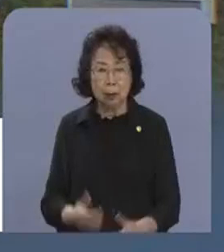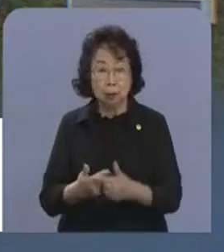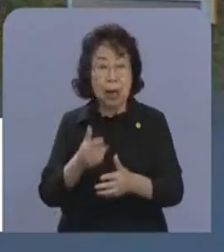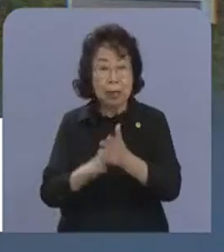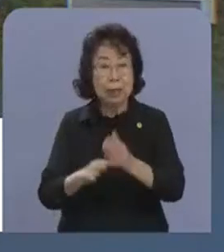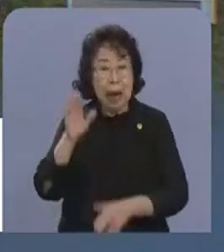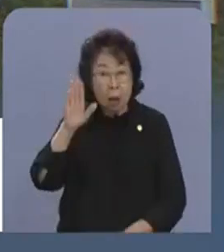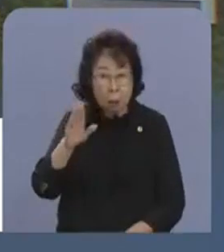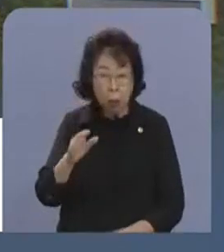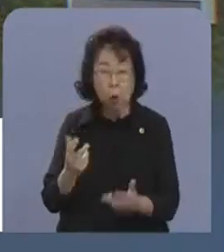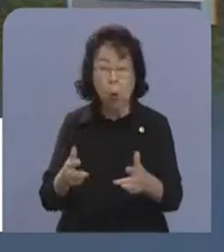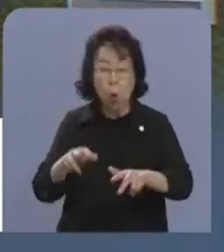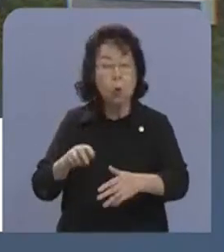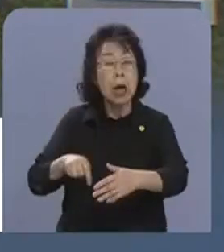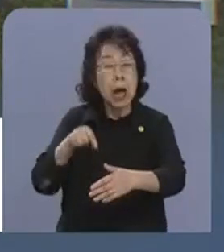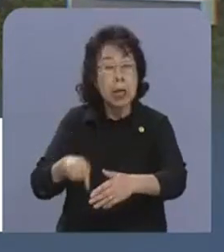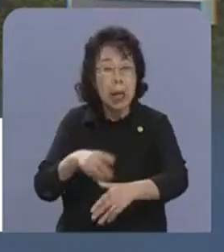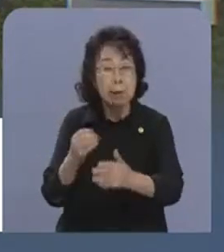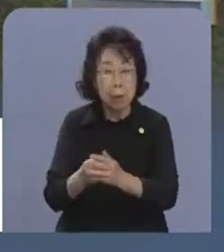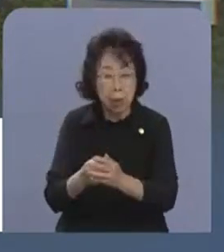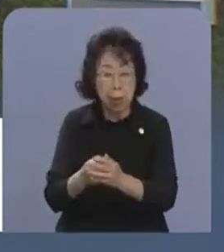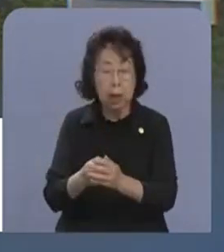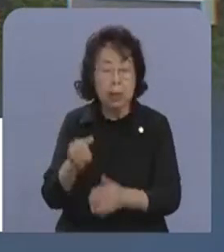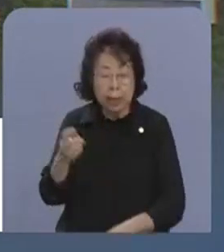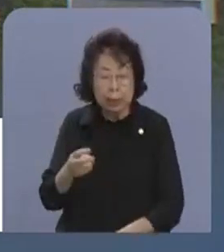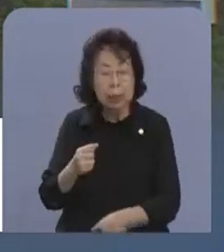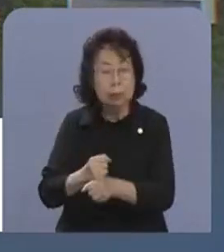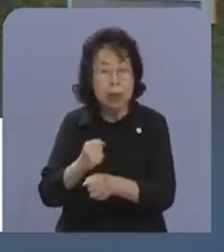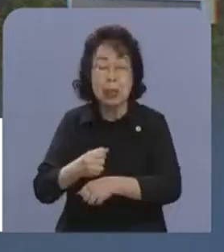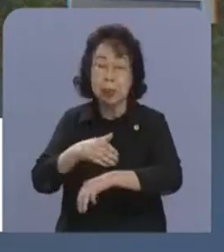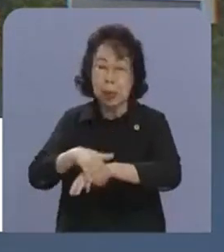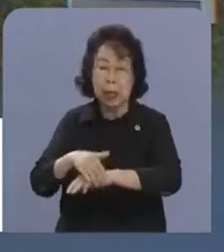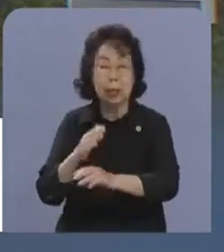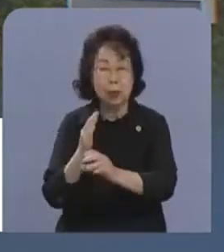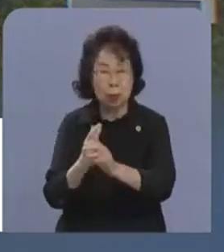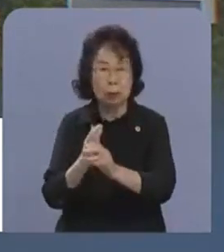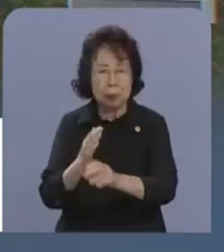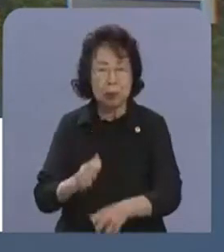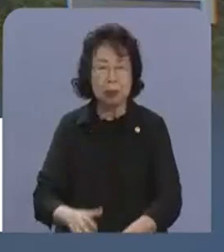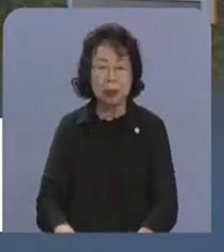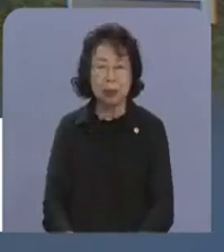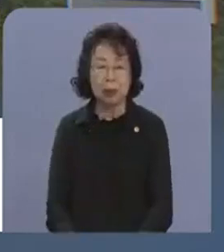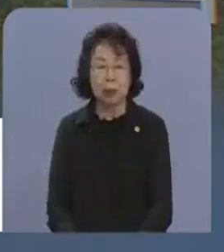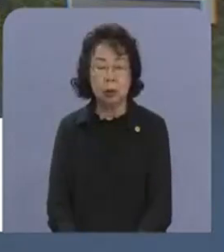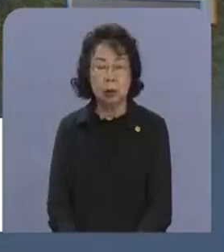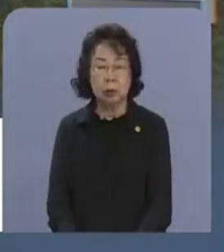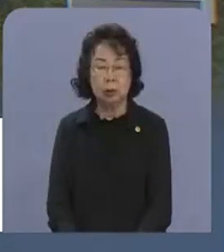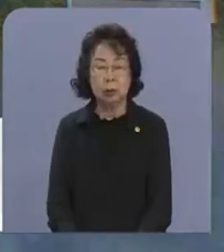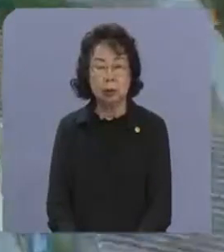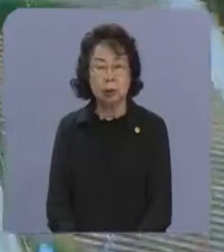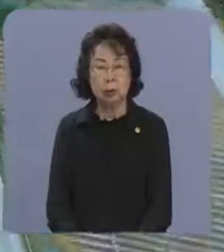부산시가 부산시민공원 독립운동기념관을 만들기로 했습니다. 보도에 정민규 기자입니다.